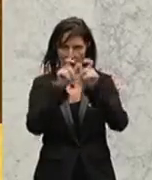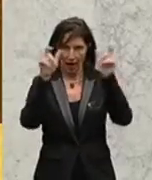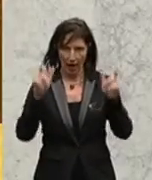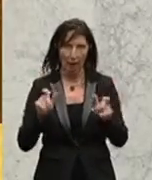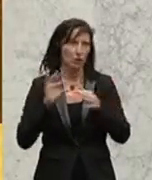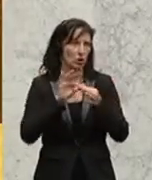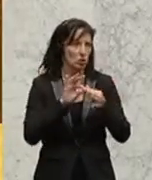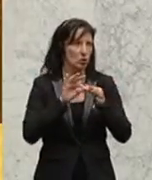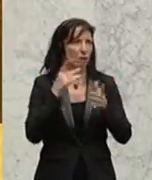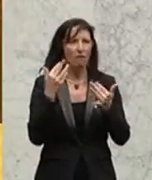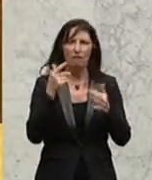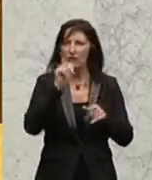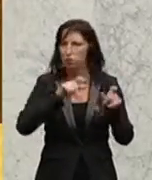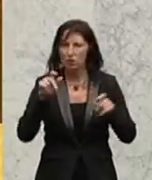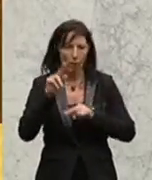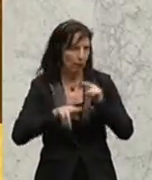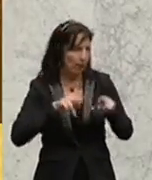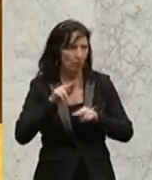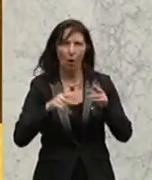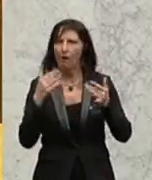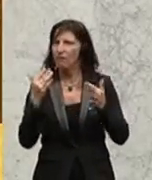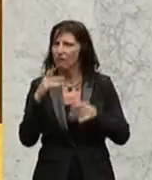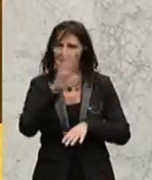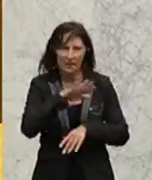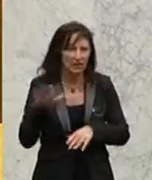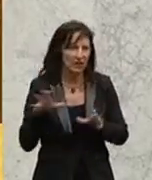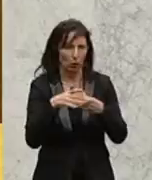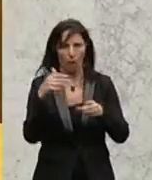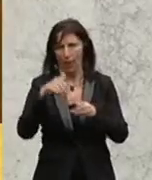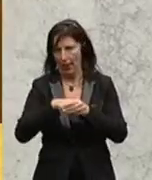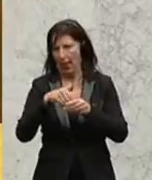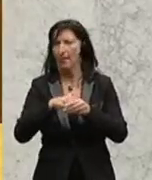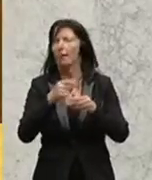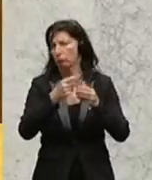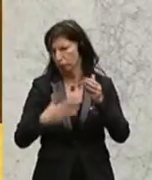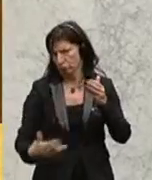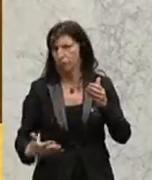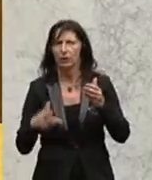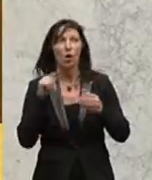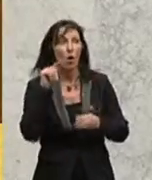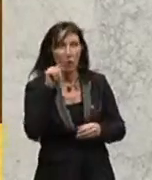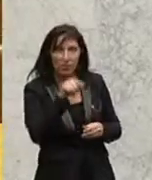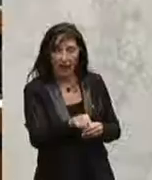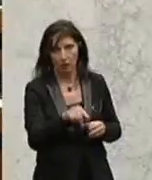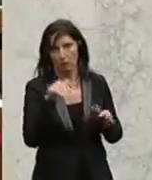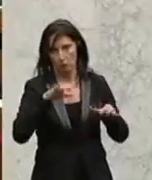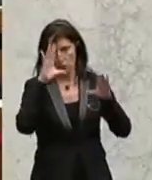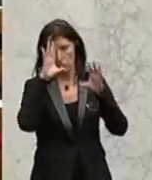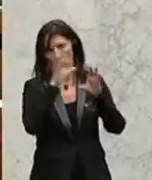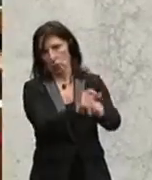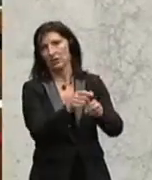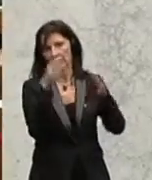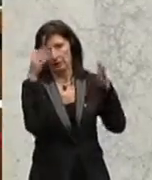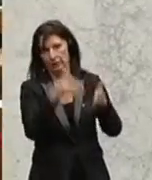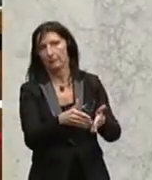Betreuungsschlüssel, Qualifikation und Fortbildung geht. Das lassen wir im Auge, das ist unser Ziel, und dort müssen wir gehörig hin. Die Sicherung